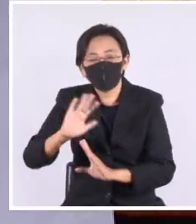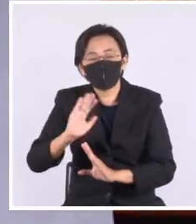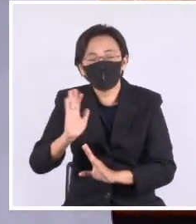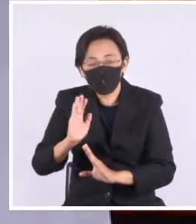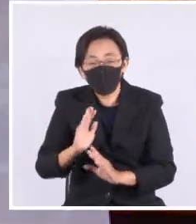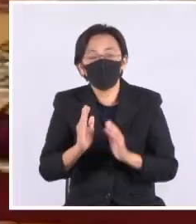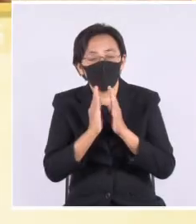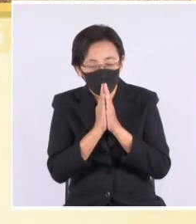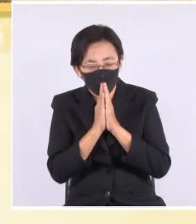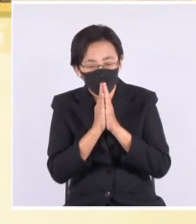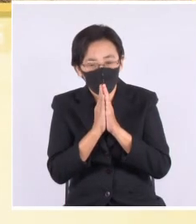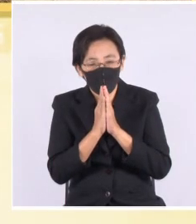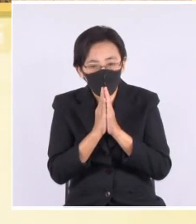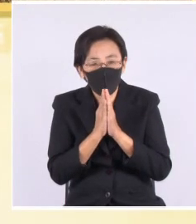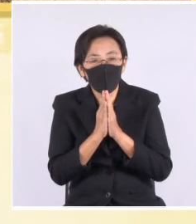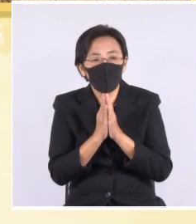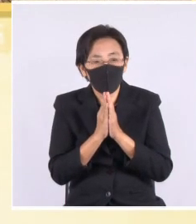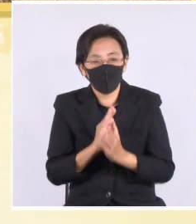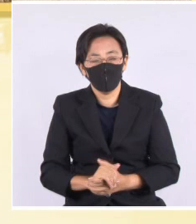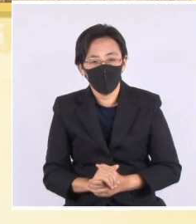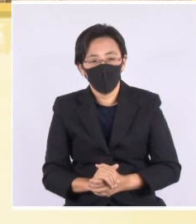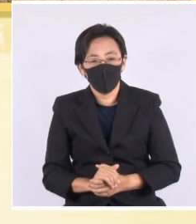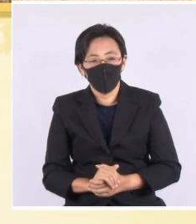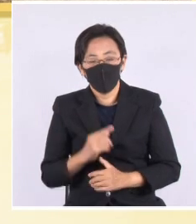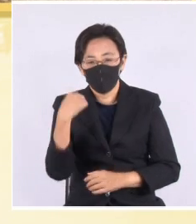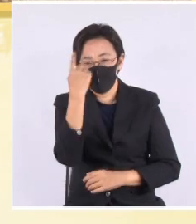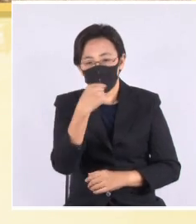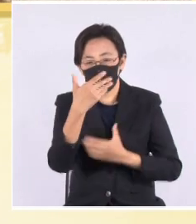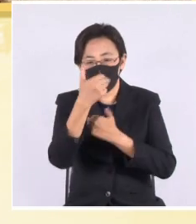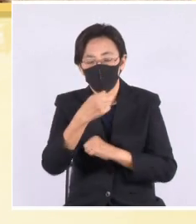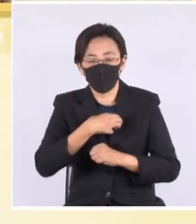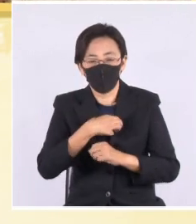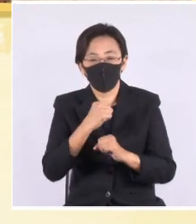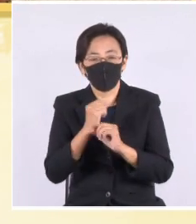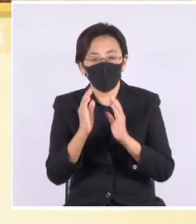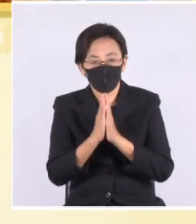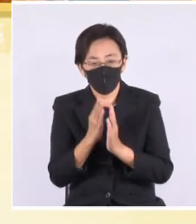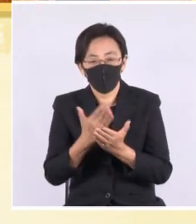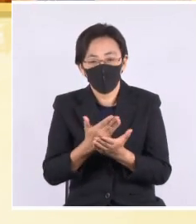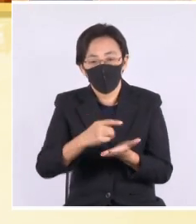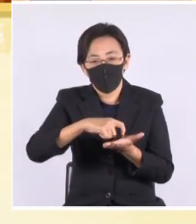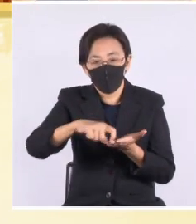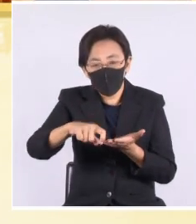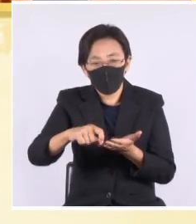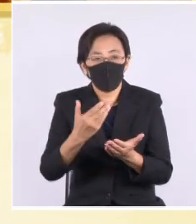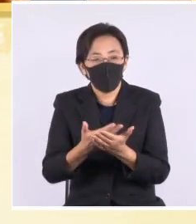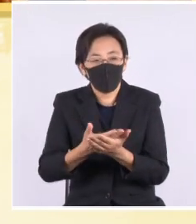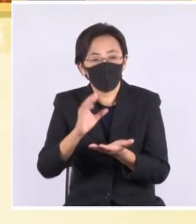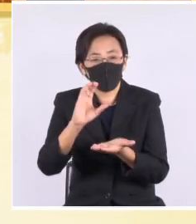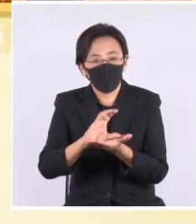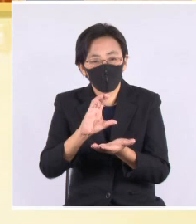โลกเลยไม้นะคะทดสอบๆออนไลน์แบบนี้ซึ่งถ้าที่ประสงค์จะร่วมทำบุญสามารถโอนเงินเข้าบัญชี 091